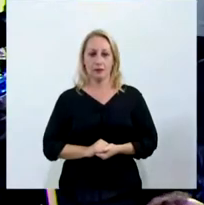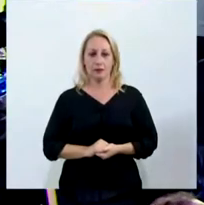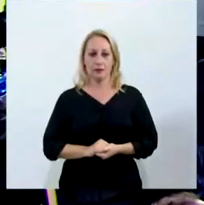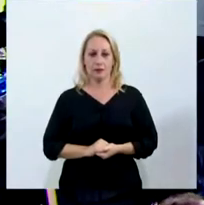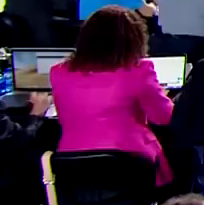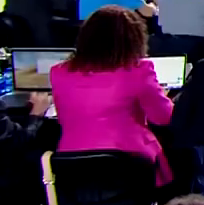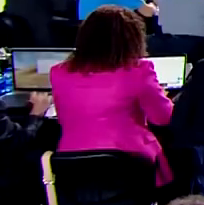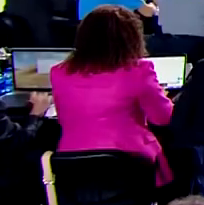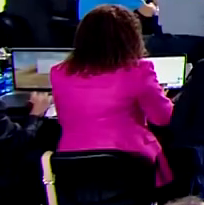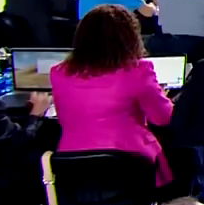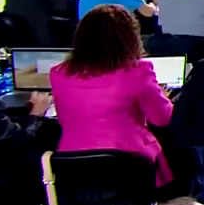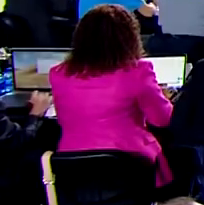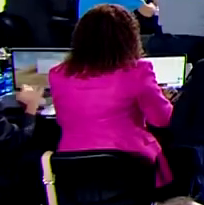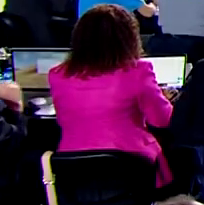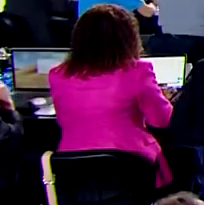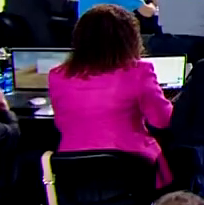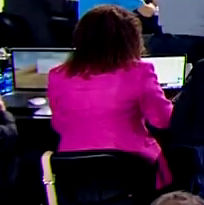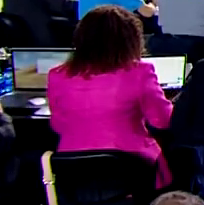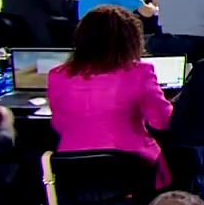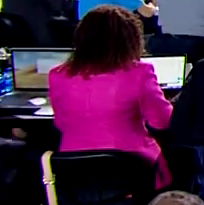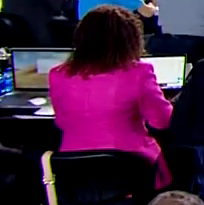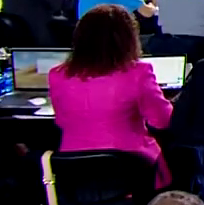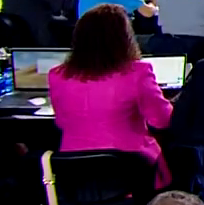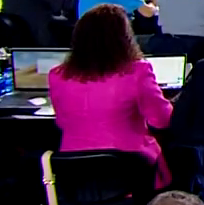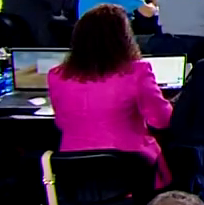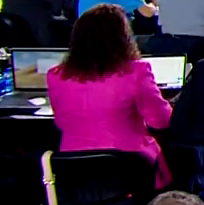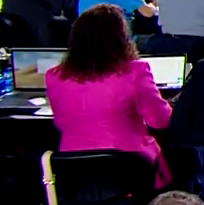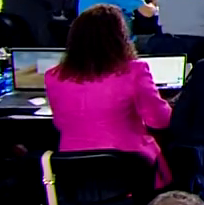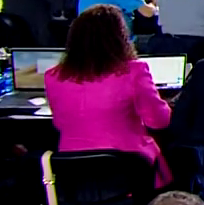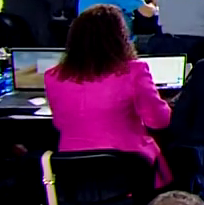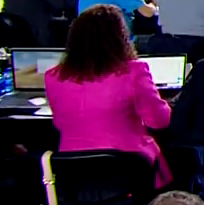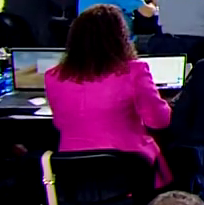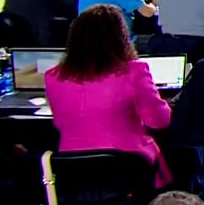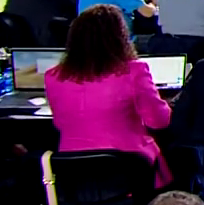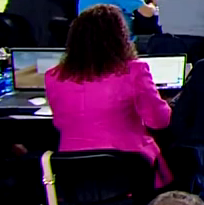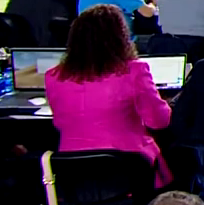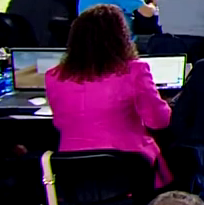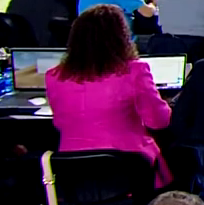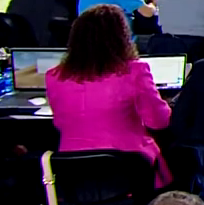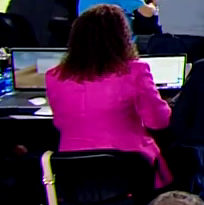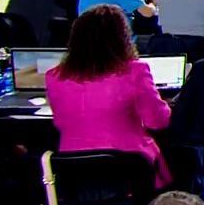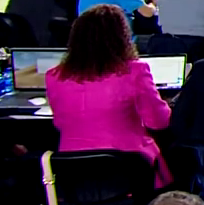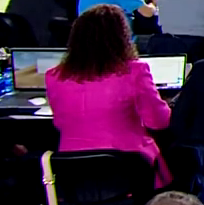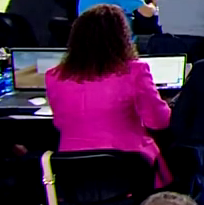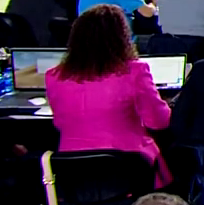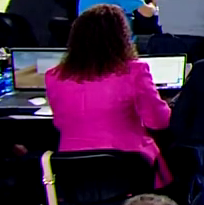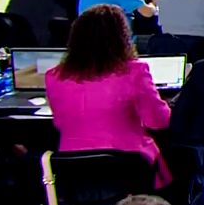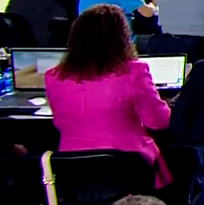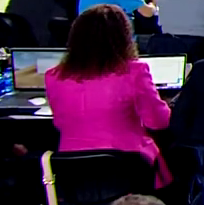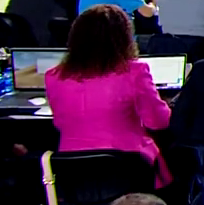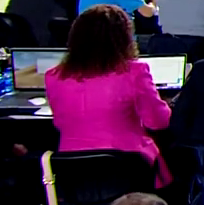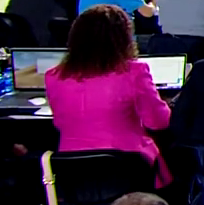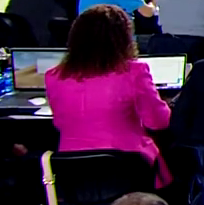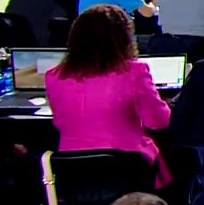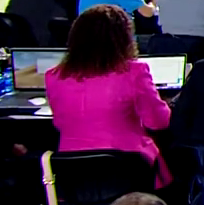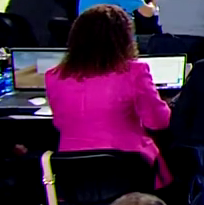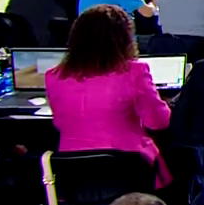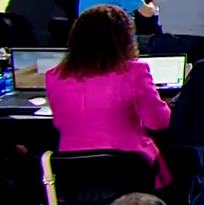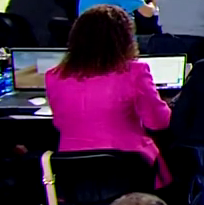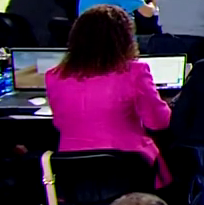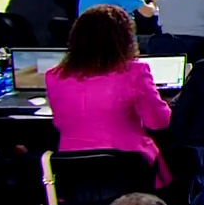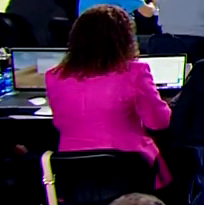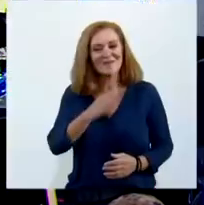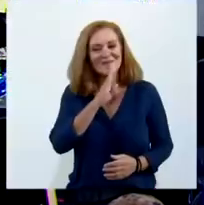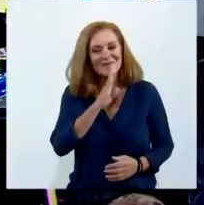Η Νίκη Ζορμπά από το capital.gr και ακολουθεί ο Παναγής Γαλιατσάτος από τη Real News. Καλό μεσημέρι,